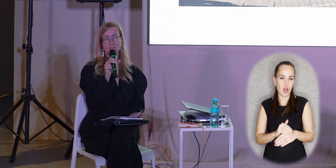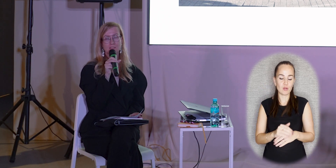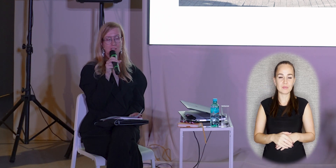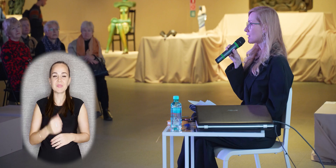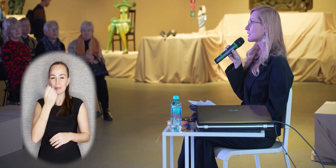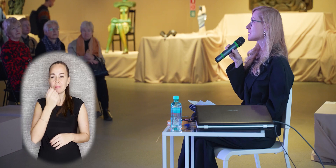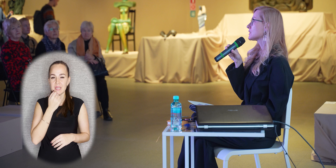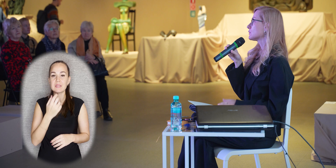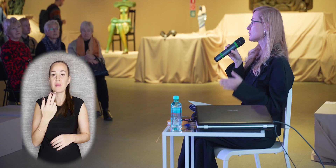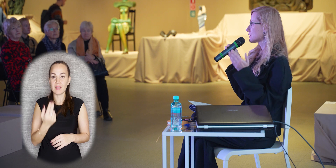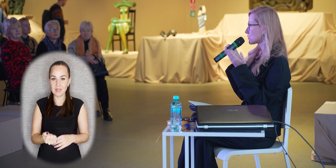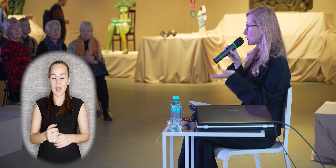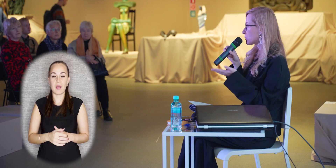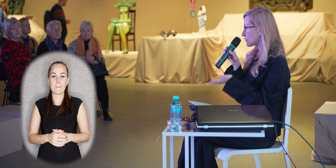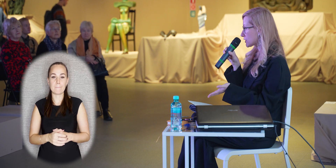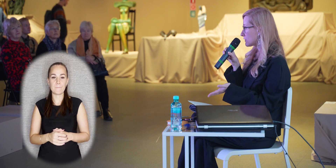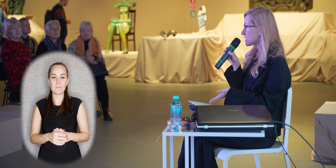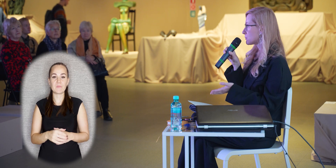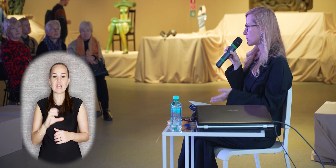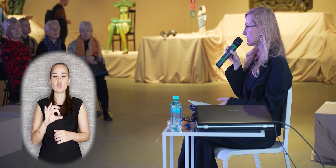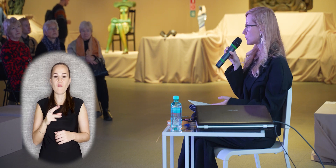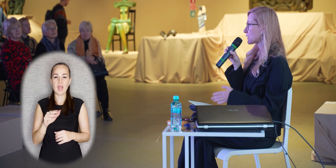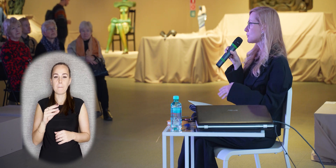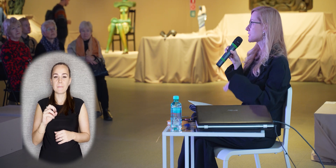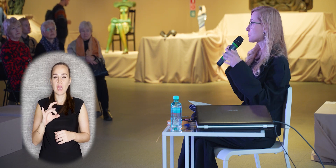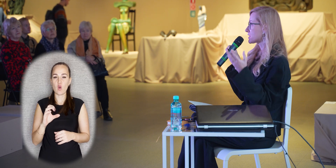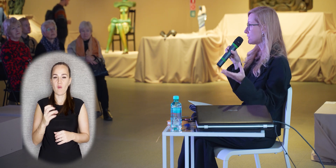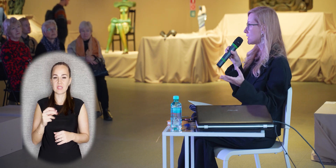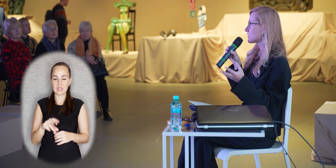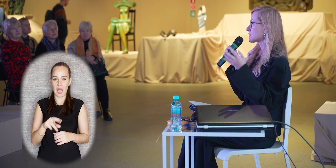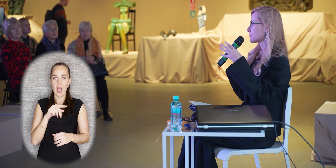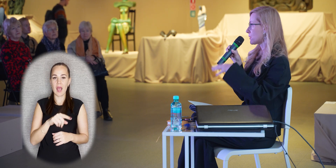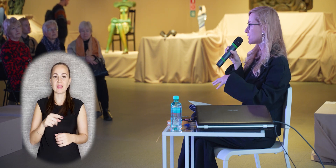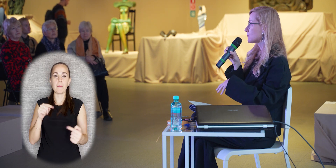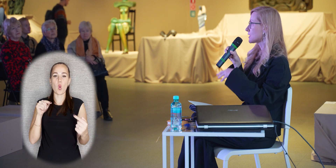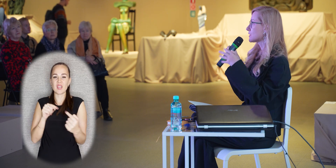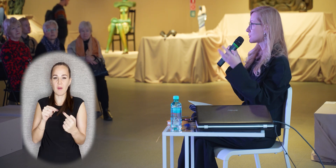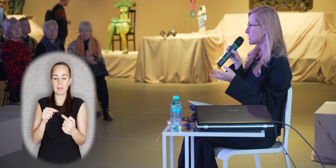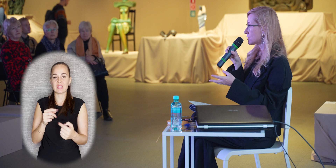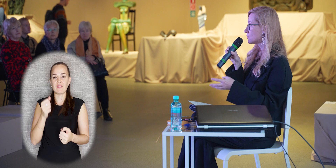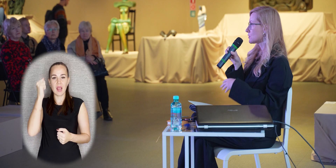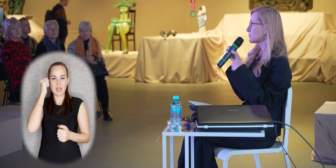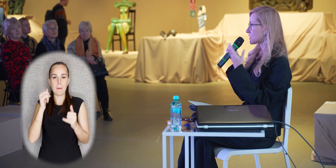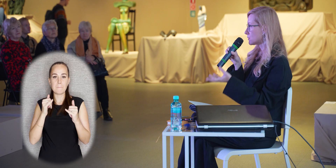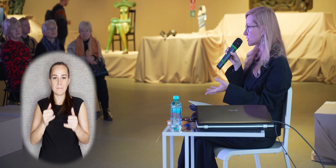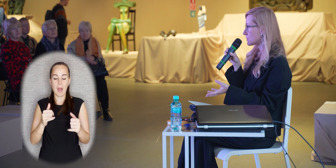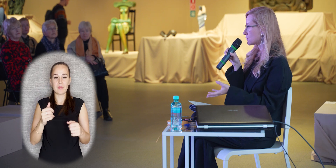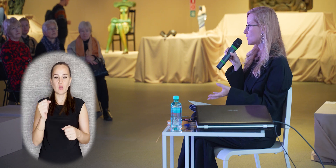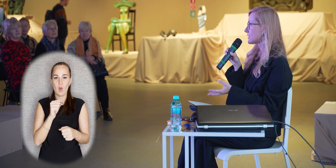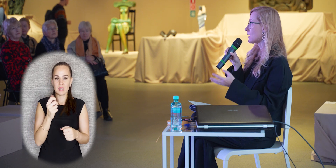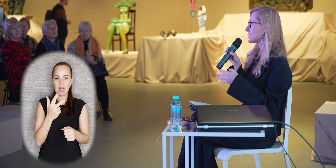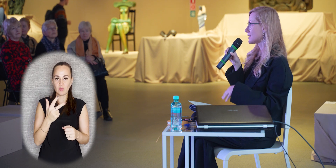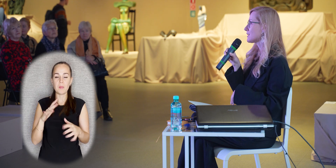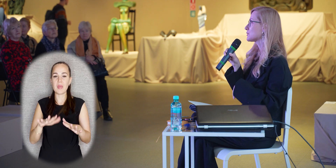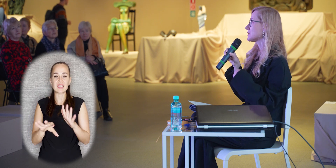Спасибо. Да, как раз-таки вот Софья Перовская является примером такого противопоставления с памятником Александру Третьему, то есть место выбрано не